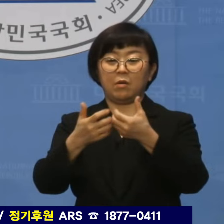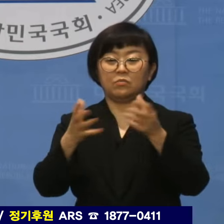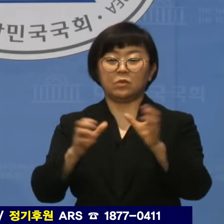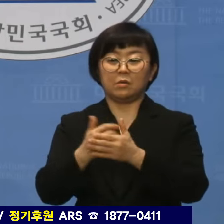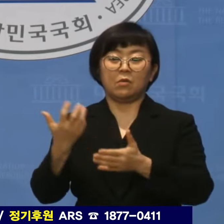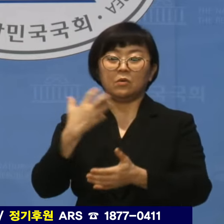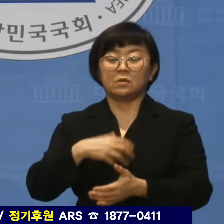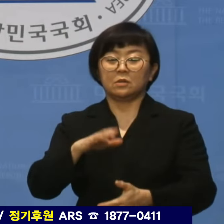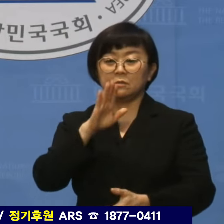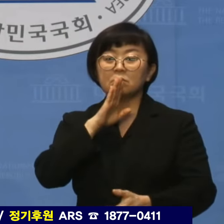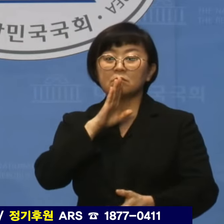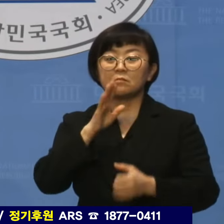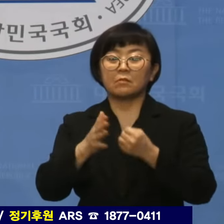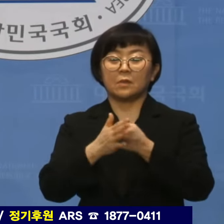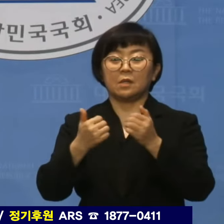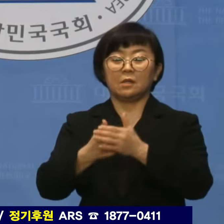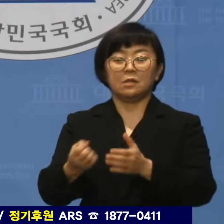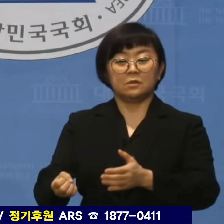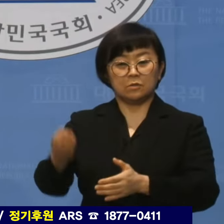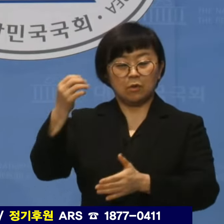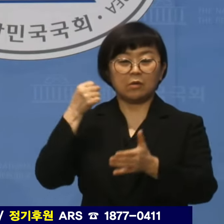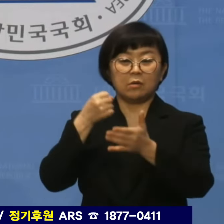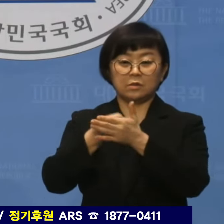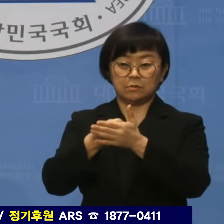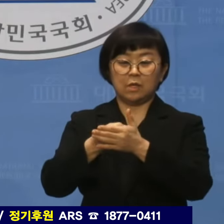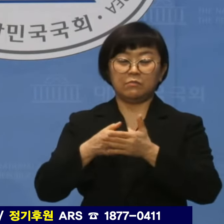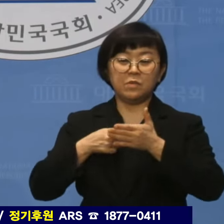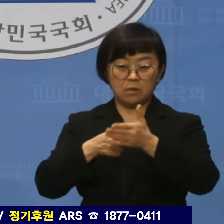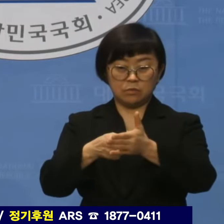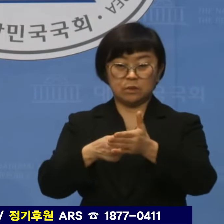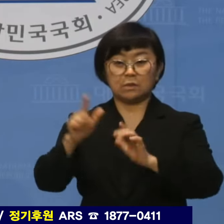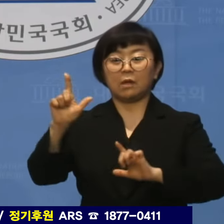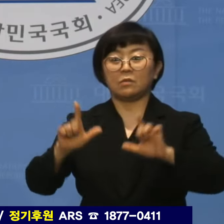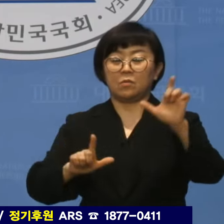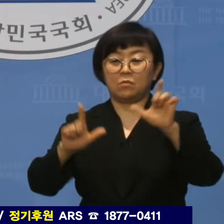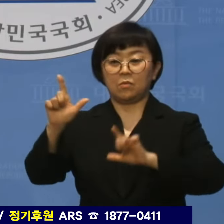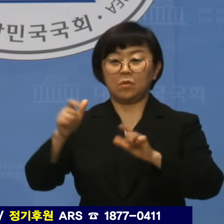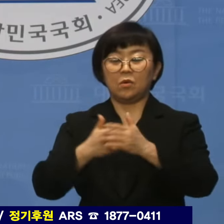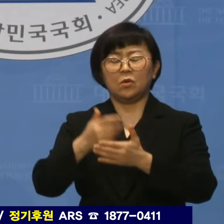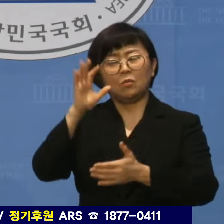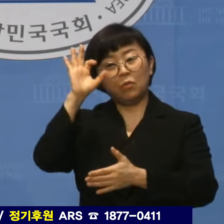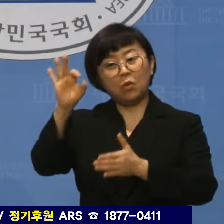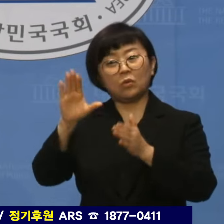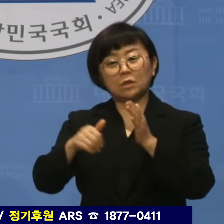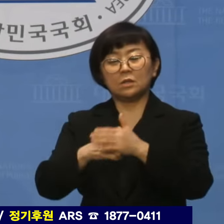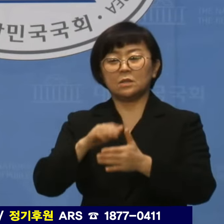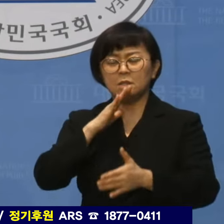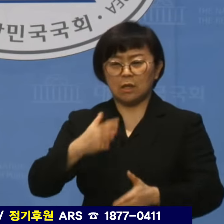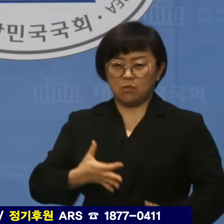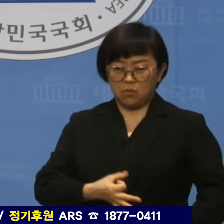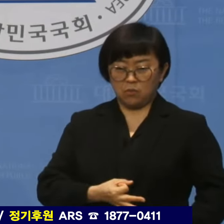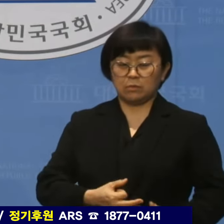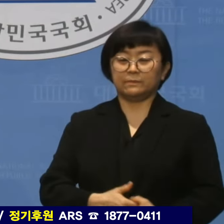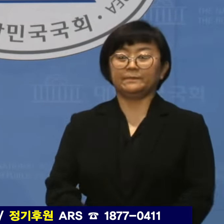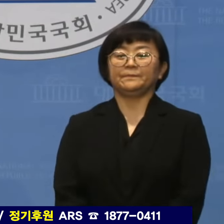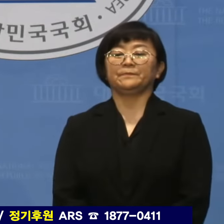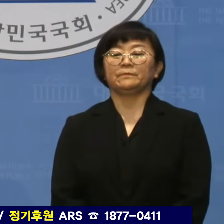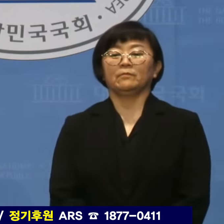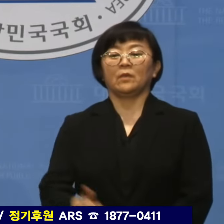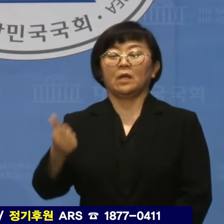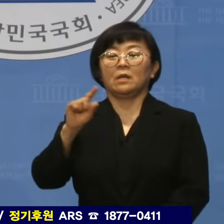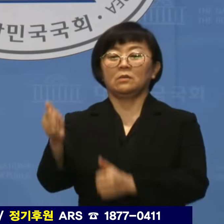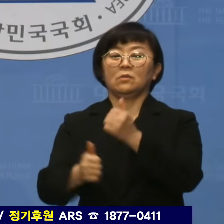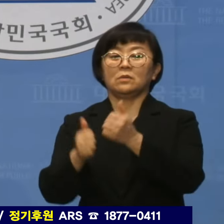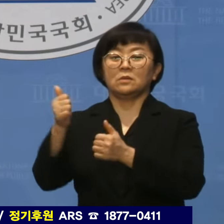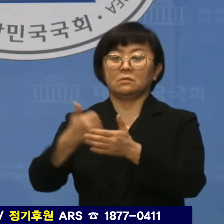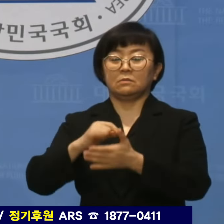재판부의 우려에도 불구하고 승소할 결심을 밀어붙이는 행태는 누가 봐도 졸렬합니다.